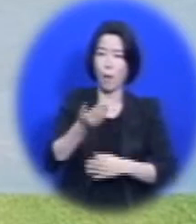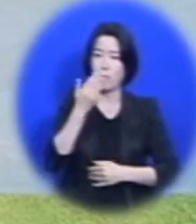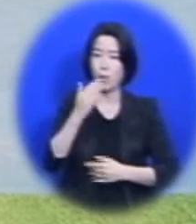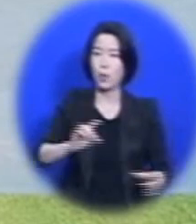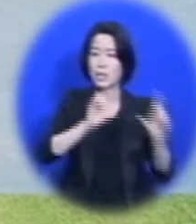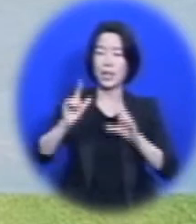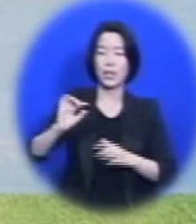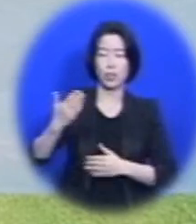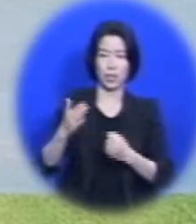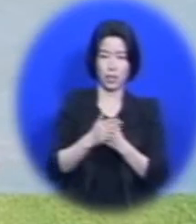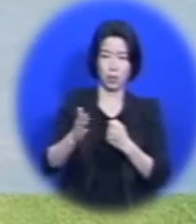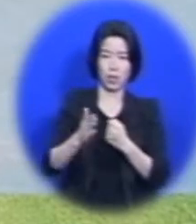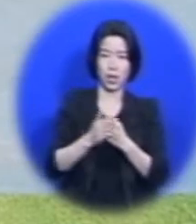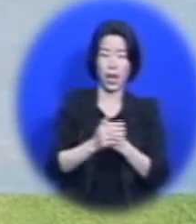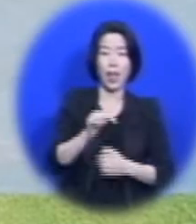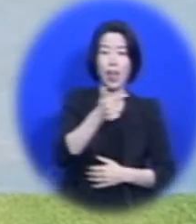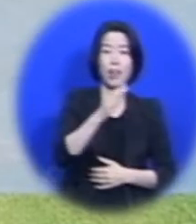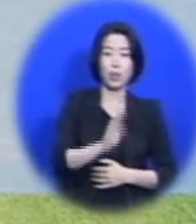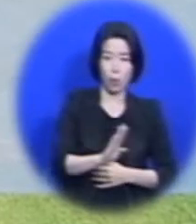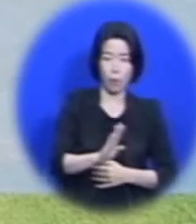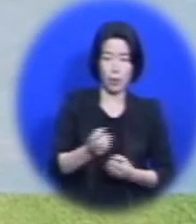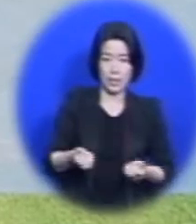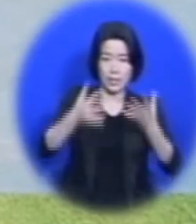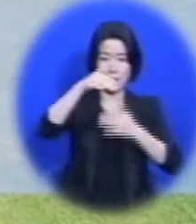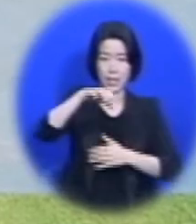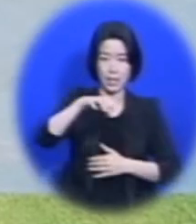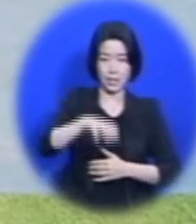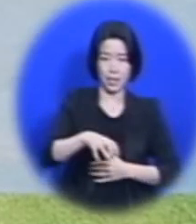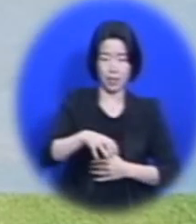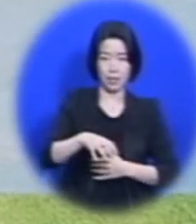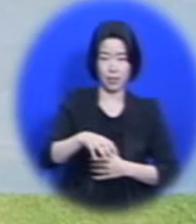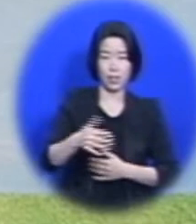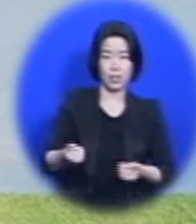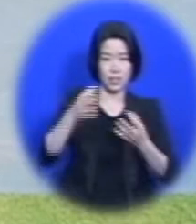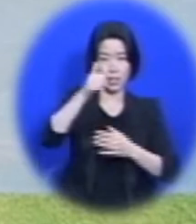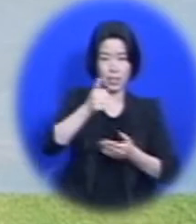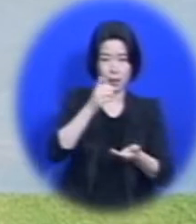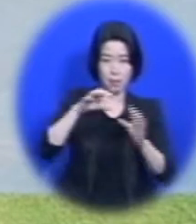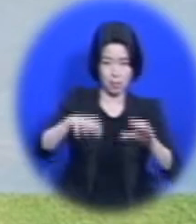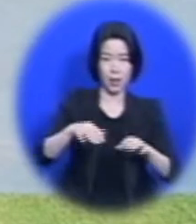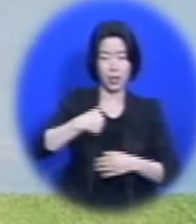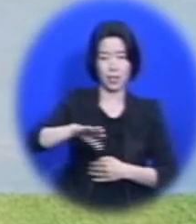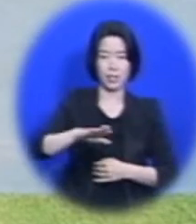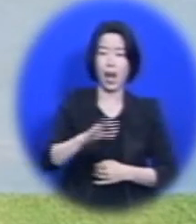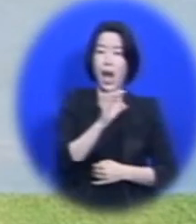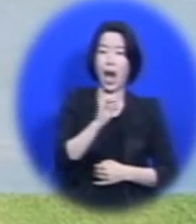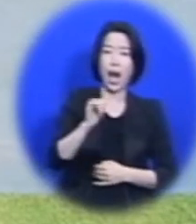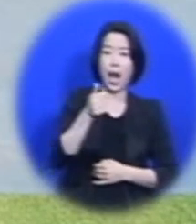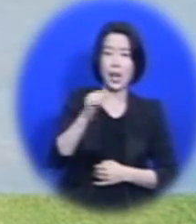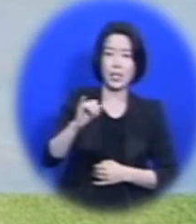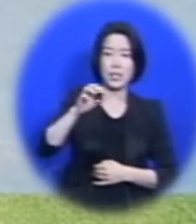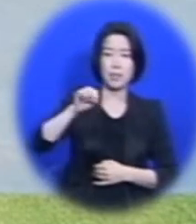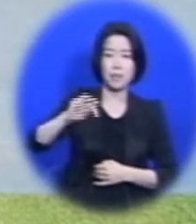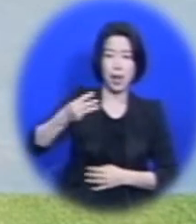되잖아요. 노비라고 하는 제사장들의 마을에 가서 이 아이멜렉이라고 하는 제사장 집으로 갑니다.